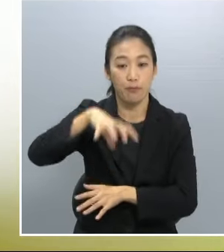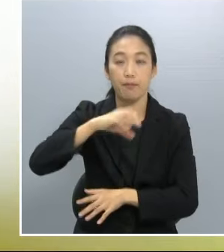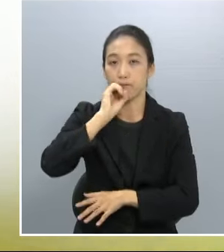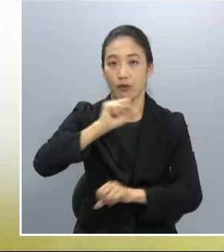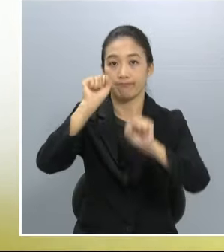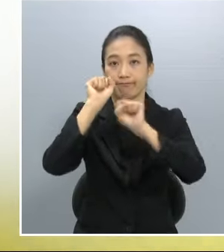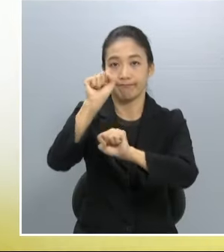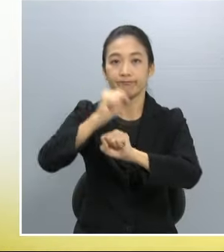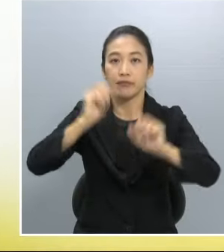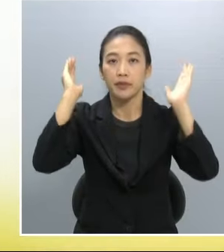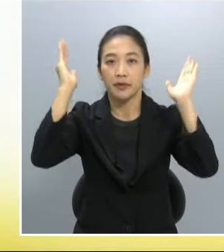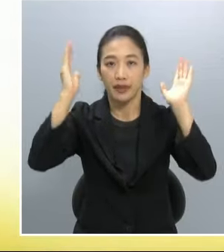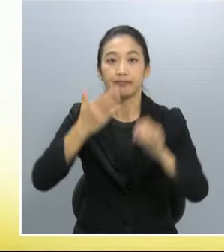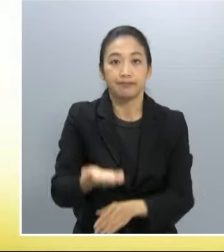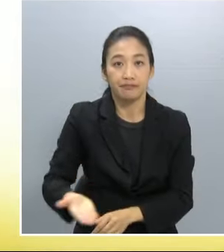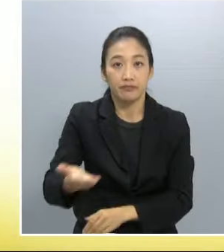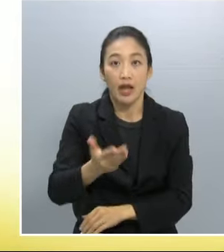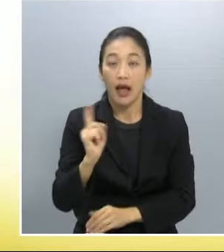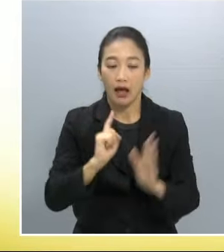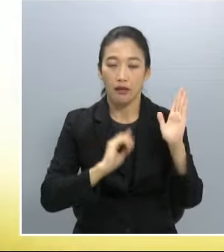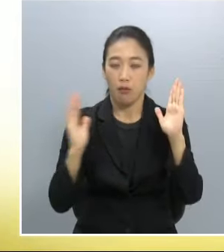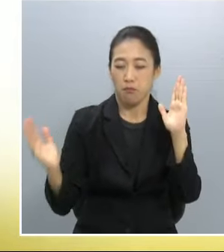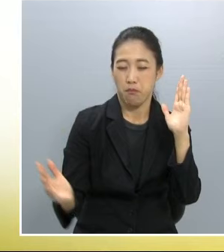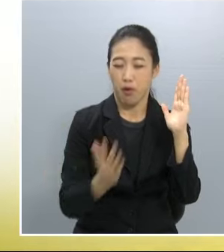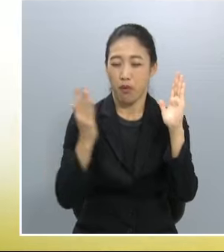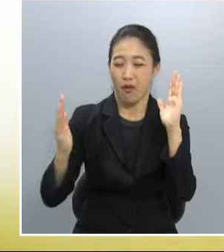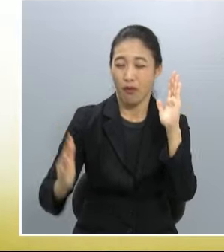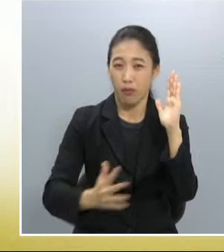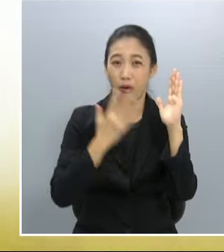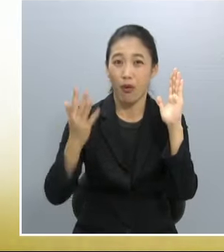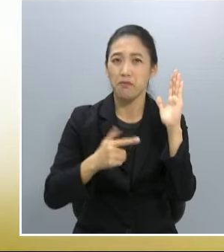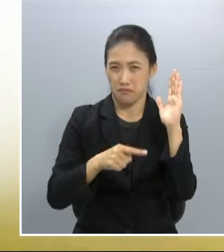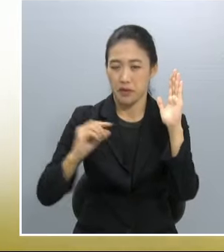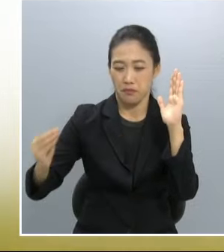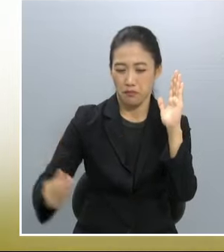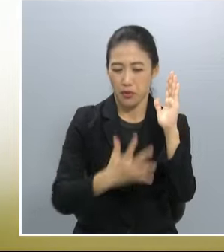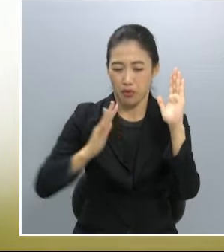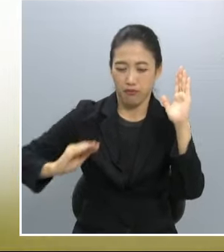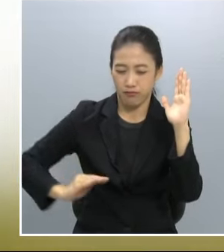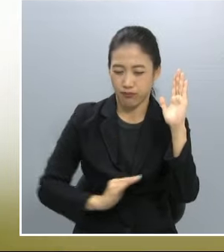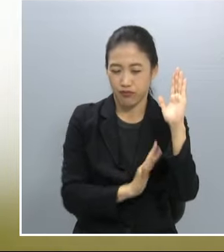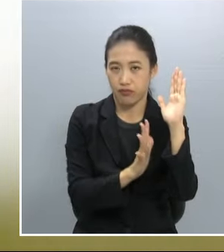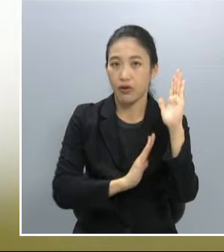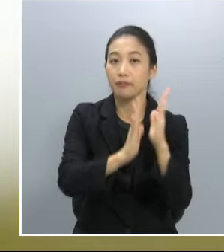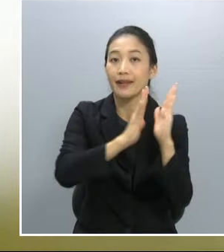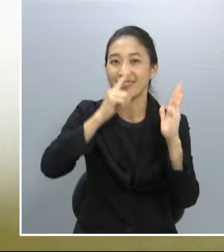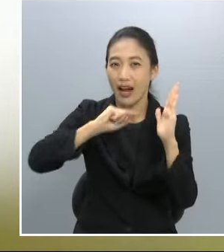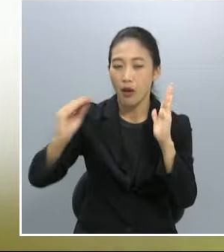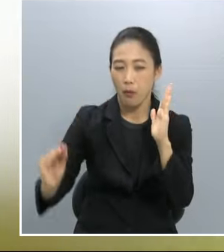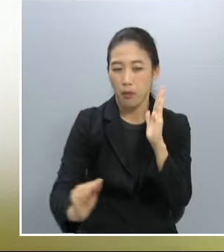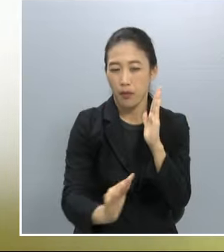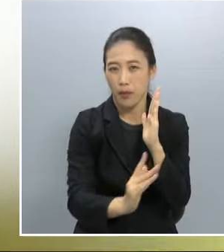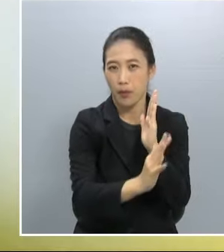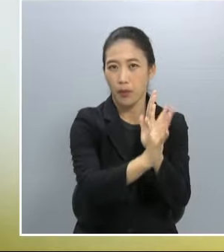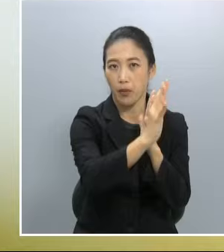ลมใต้และลมตะวันออกเฉียงใต้พัดนำความชื้นจากอ่าวไทยและทะเลจีนใต้เข้ามาปกคลุมประเทศไทยตอนบนส่งผลให้